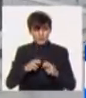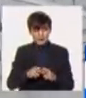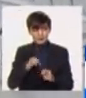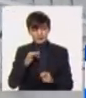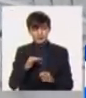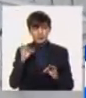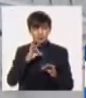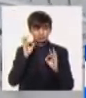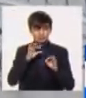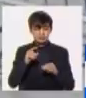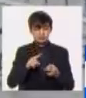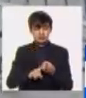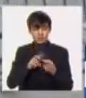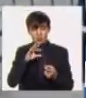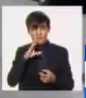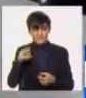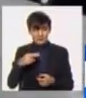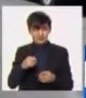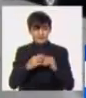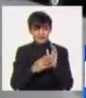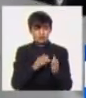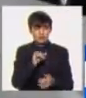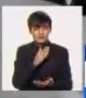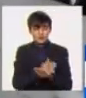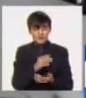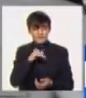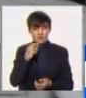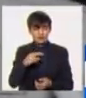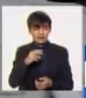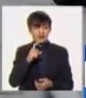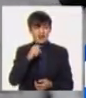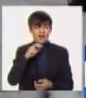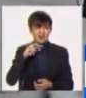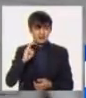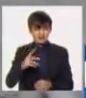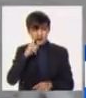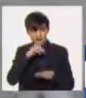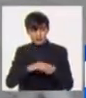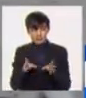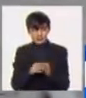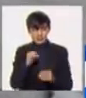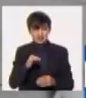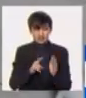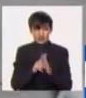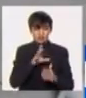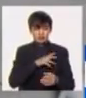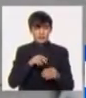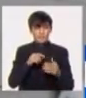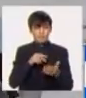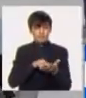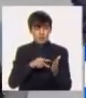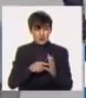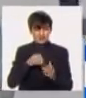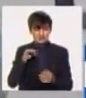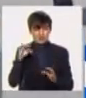и предупредить распространение COVID-19. Благотворительный фонд «Халык» совместно с Акиматом Алматы приступил к реализации проекта, который